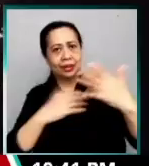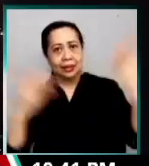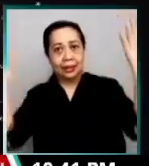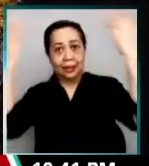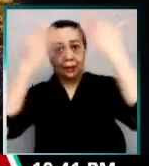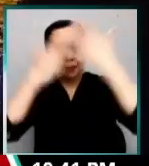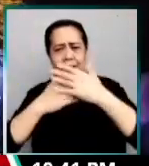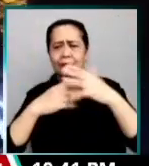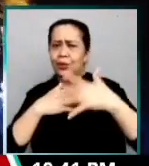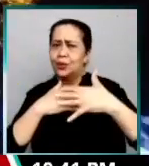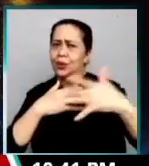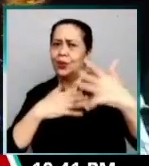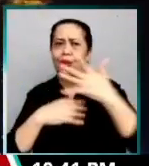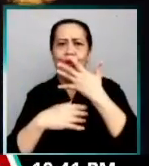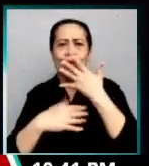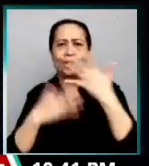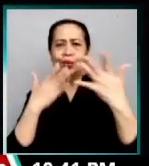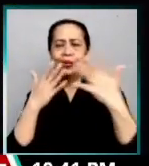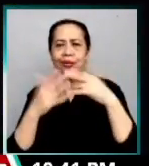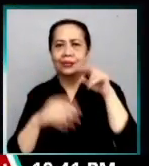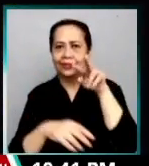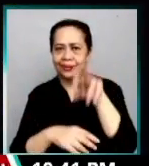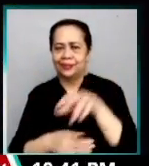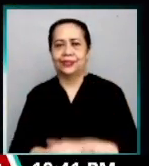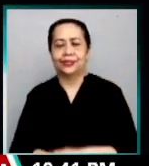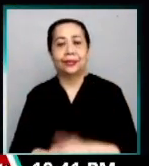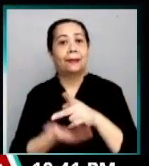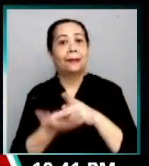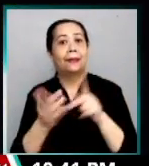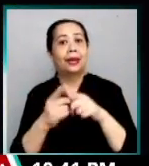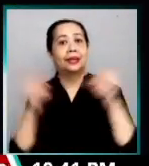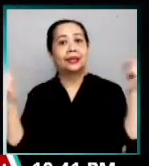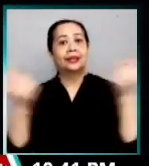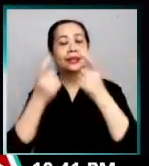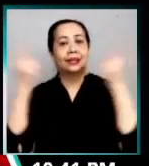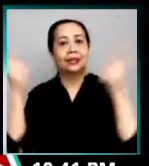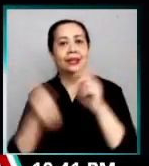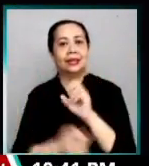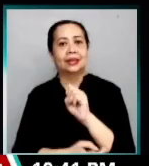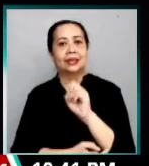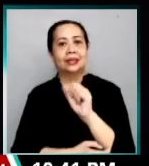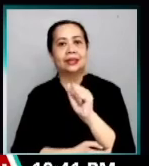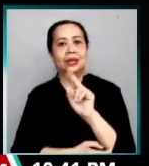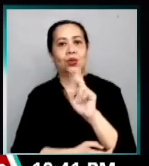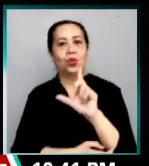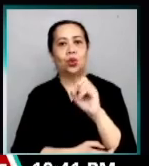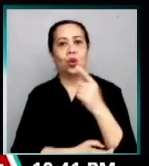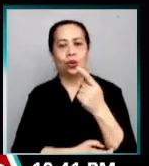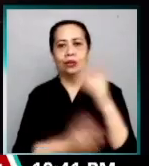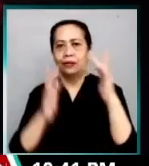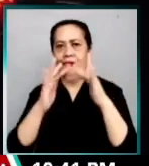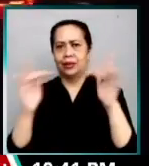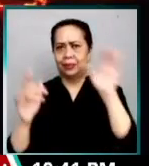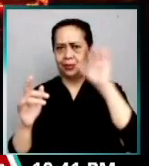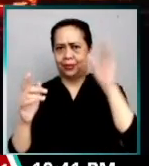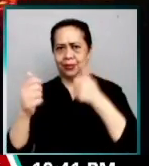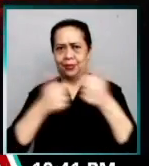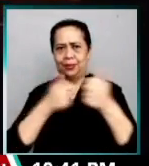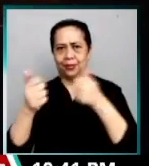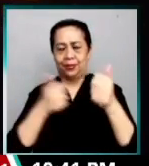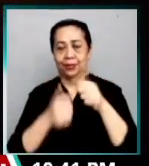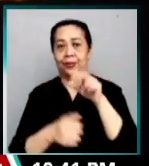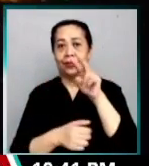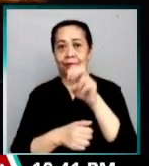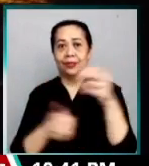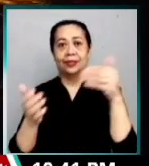makukulay na ilaw ang makikita. Bahagi ng pagdiriwang ng Saulug Festival ang kakaibang karera. Masasaksihan daw ulit ito